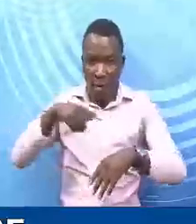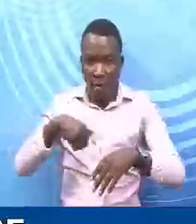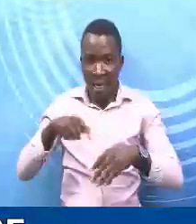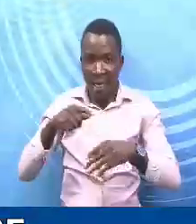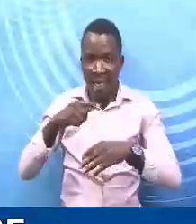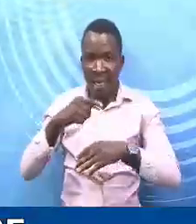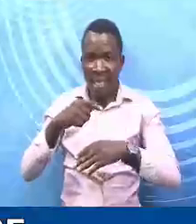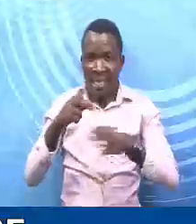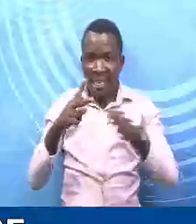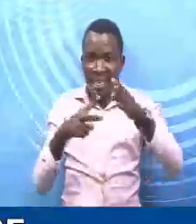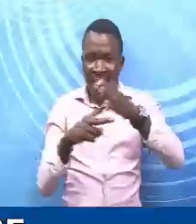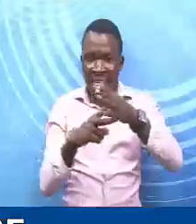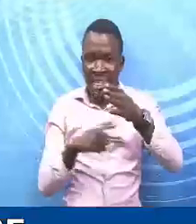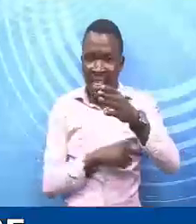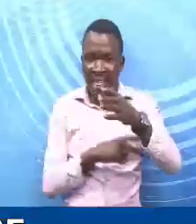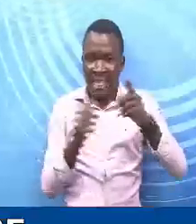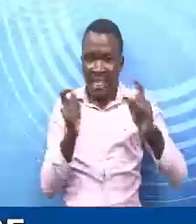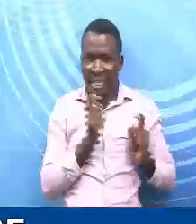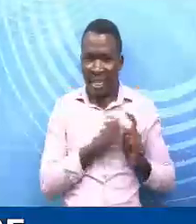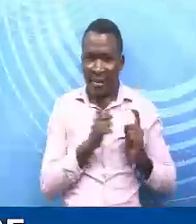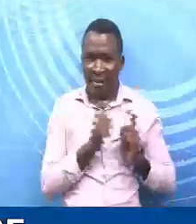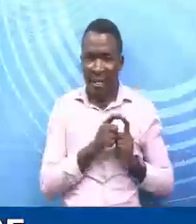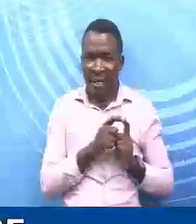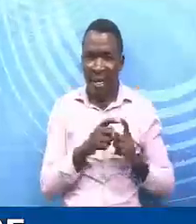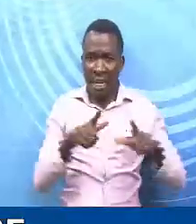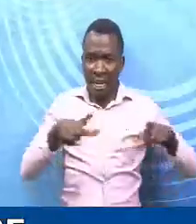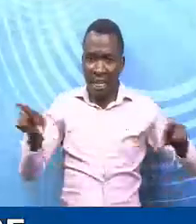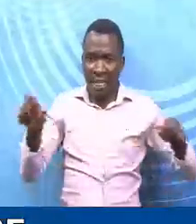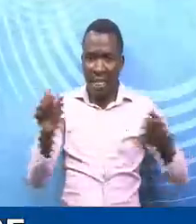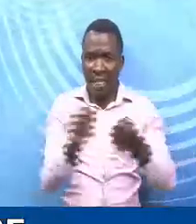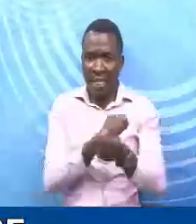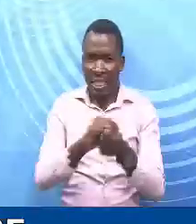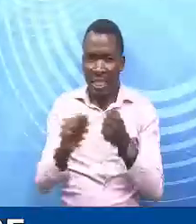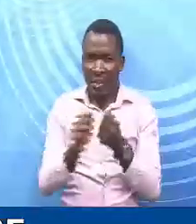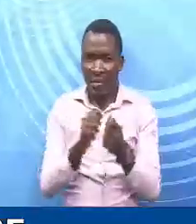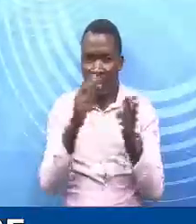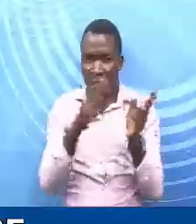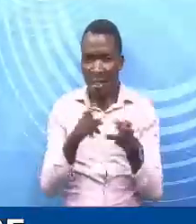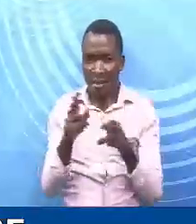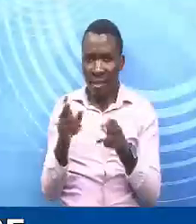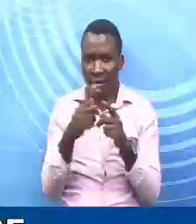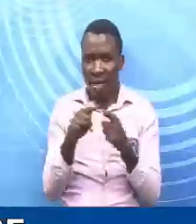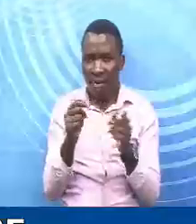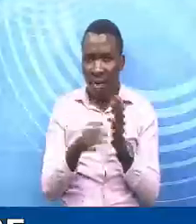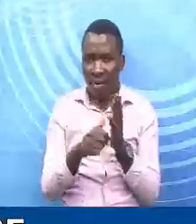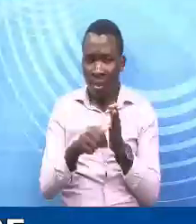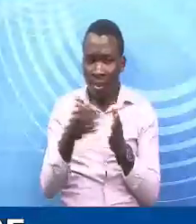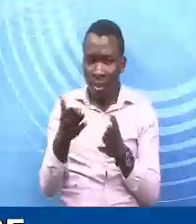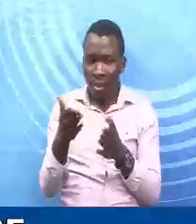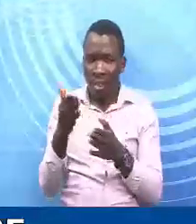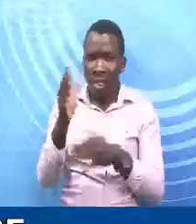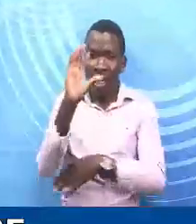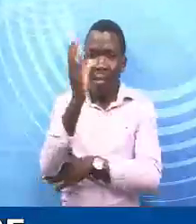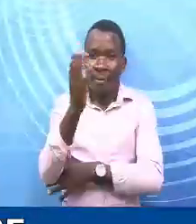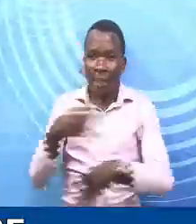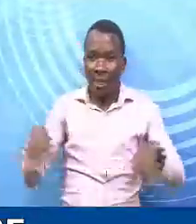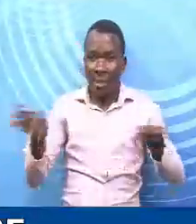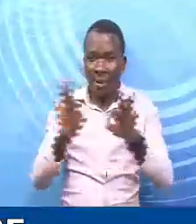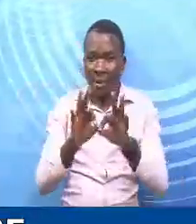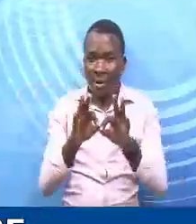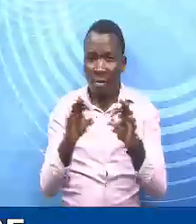kiraro kiratubabaje, imirimo yaragiye, ibyo ni ibisanzwe, ariko none n'ikibazo gihari nuko ibi biti ntacyo byamara kubera